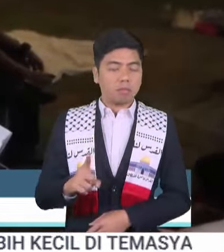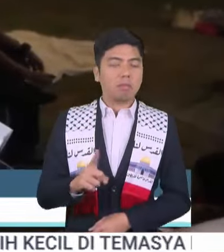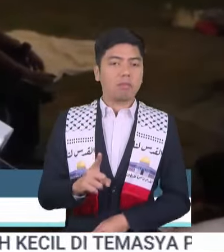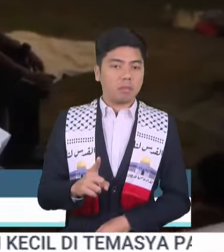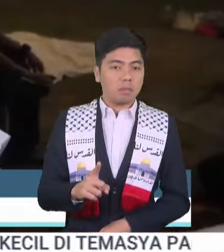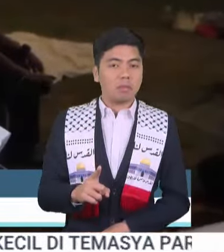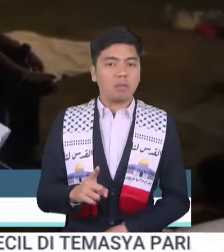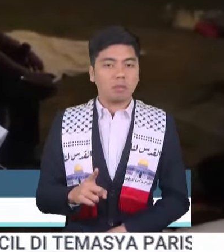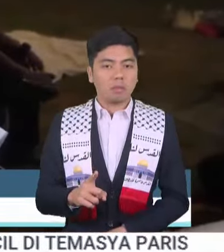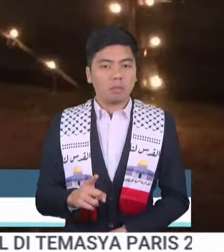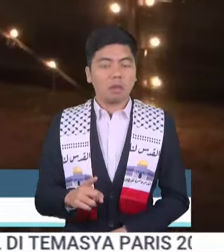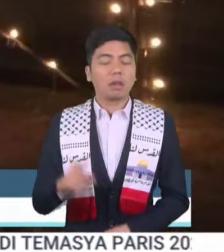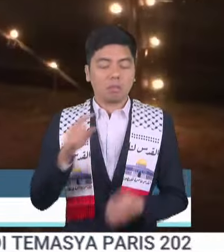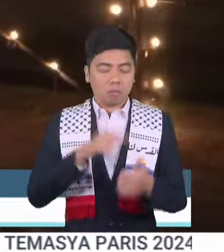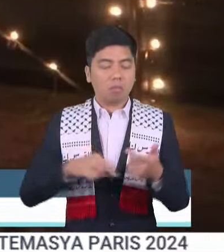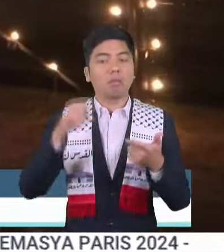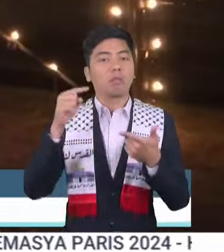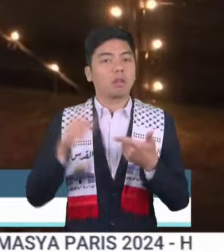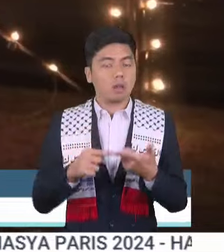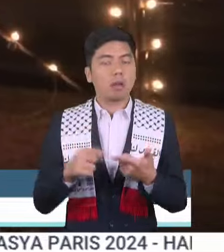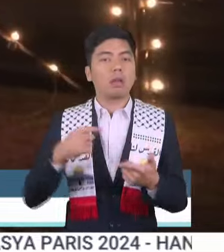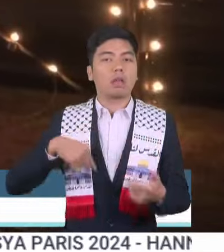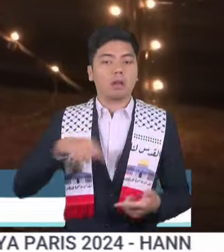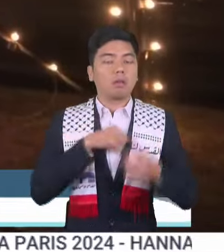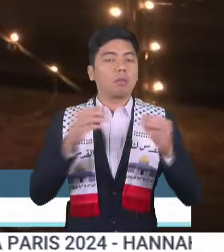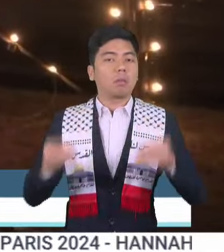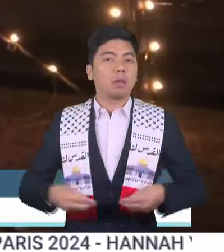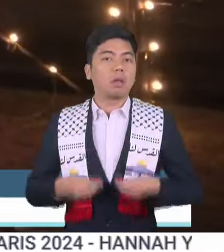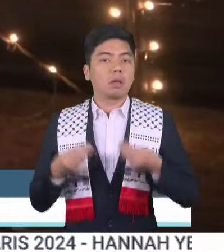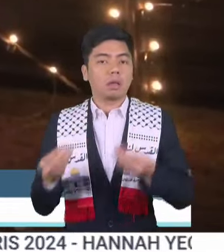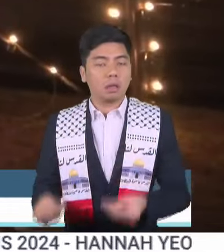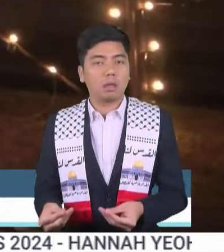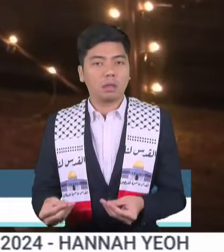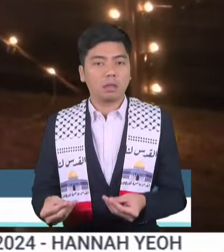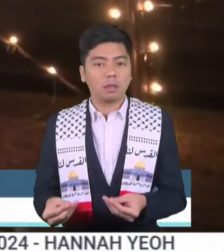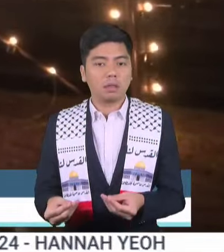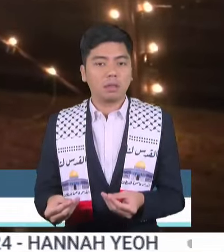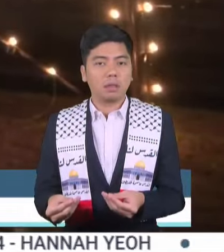ini. Dan yang keduanya, kita nak beri